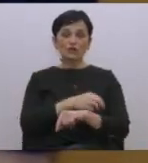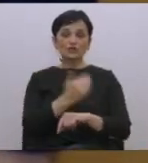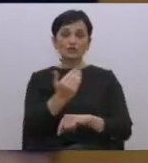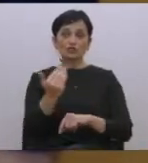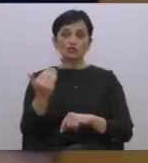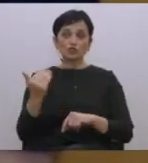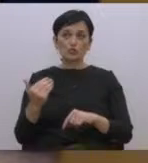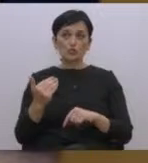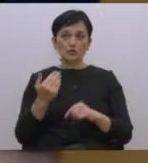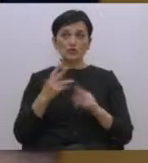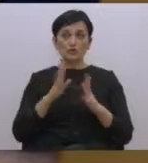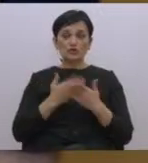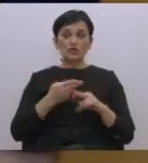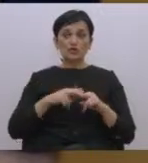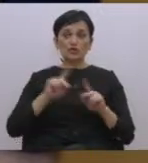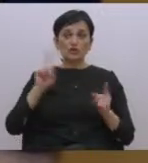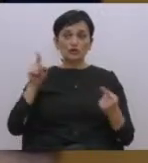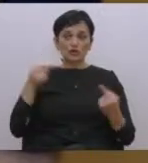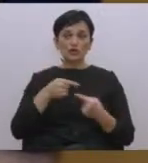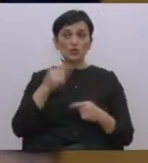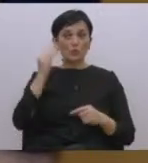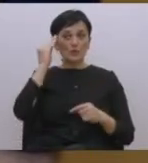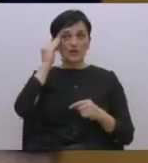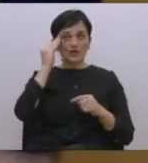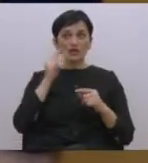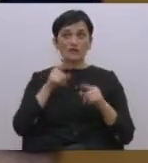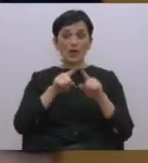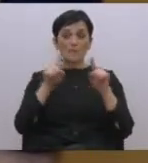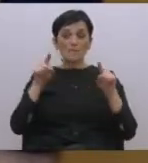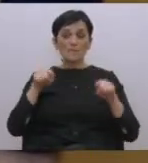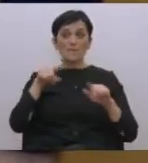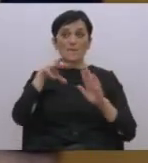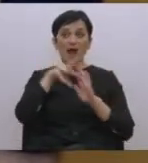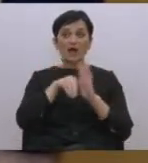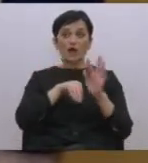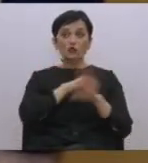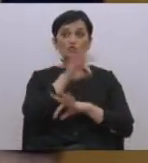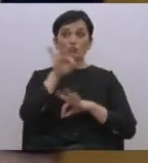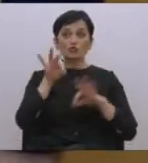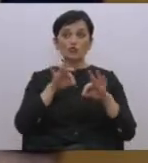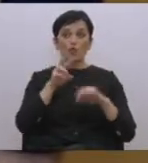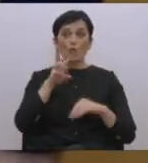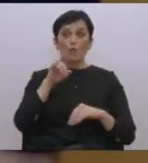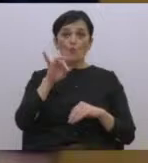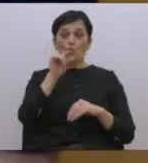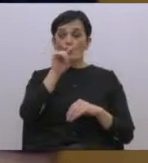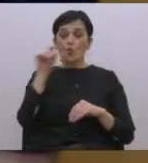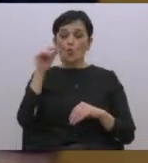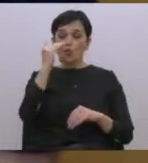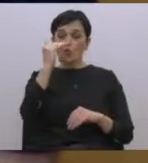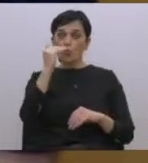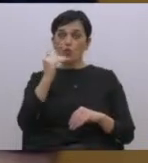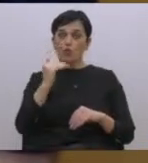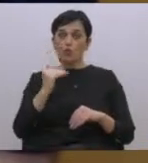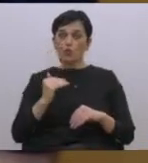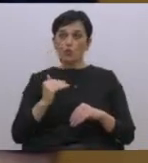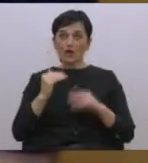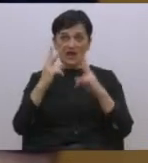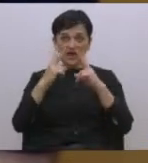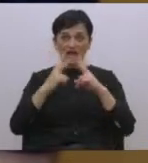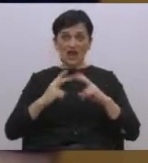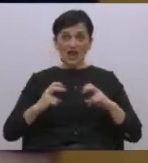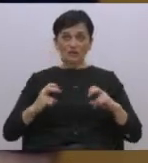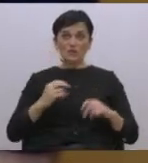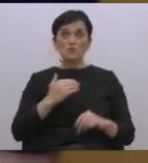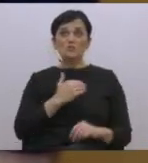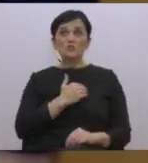შესაბამისად მიზანშეწონილად მიგვაჩნია პაკეტში შემავალი პროექტების მუხლობრივად განხილვა. Da,